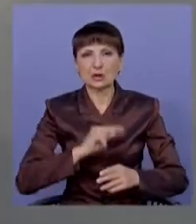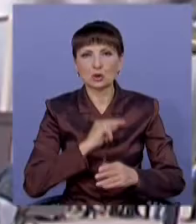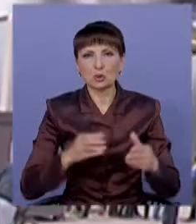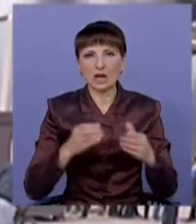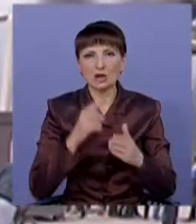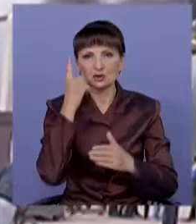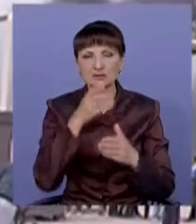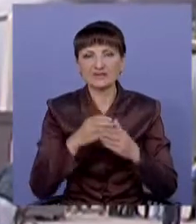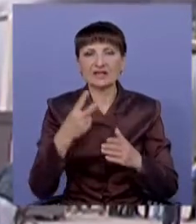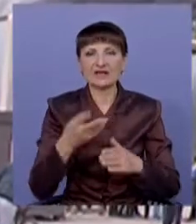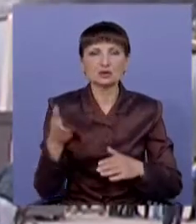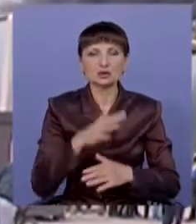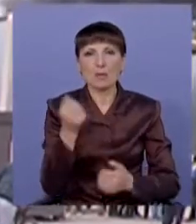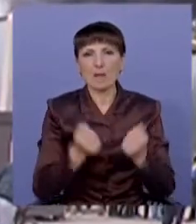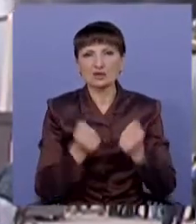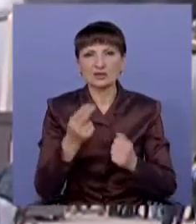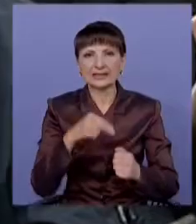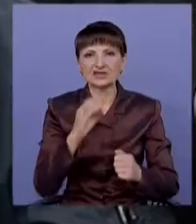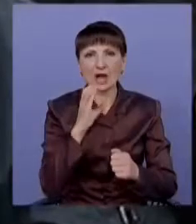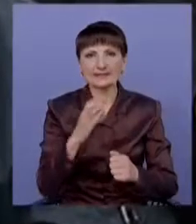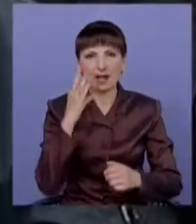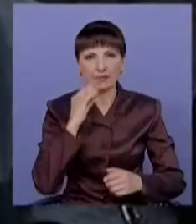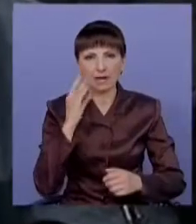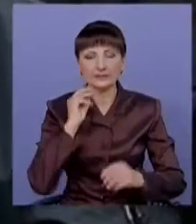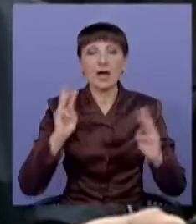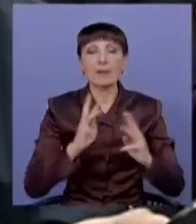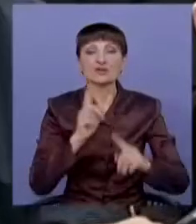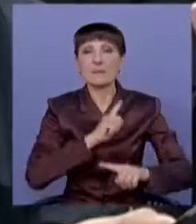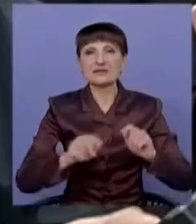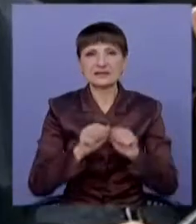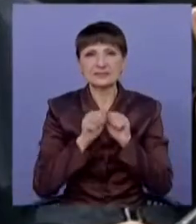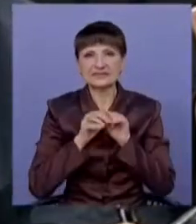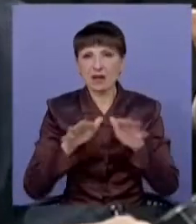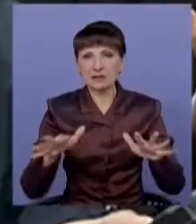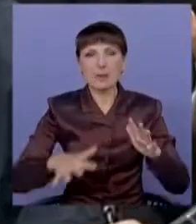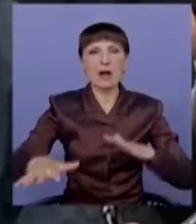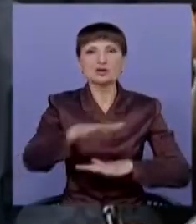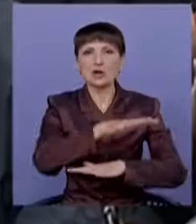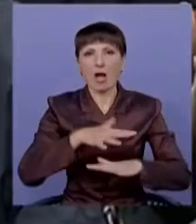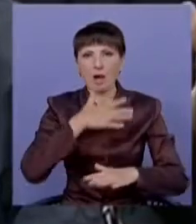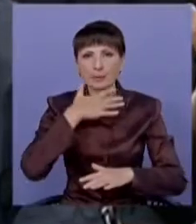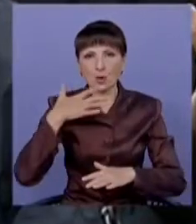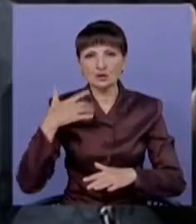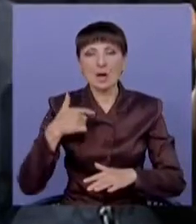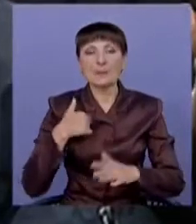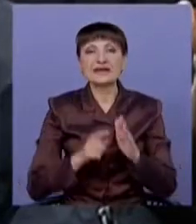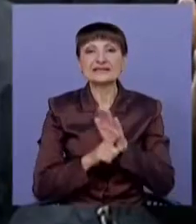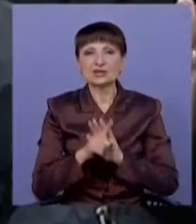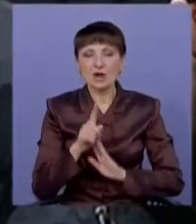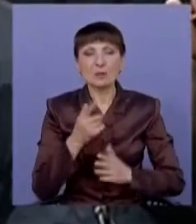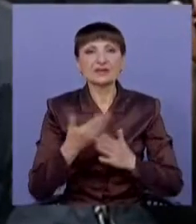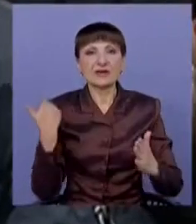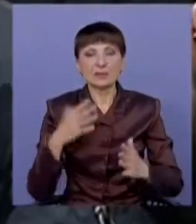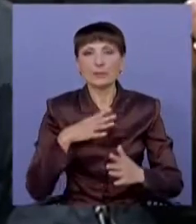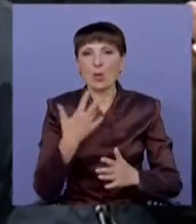и 20 единиц техники ДЧС Алматы. Пожар очень быстро распространился на большую площадь. Вот, мы изначально предварительно давали